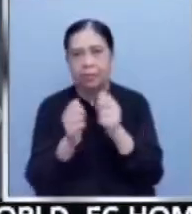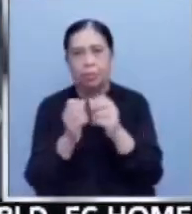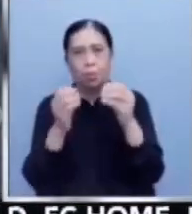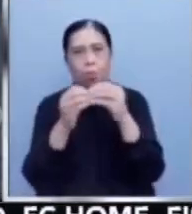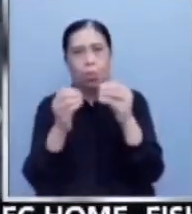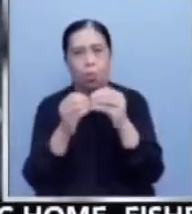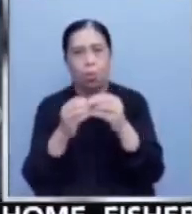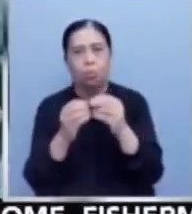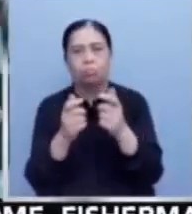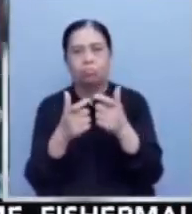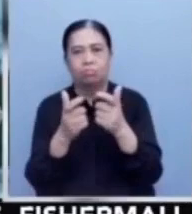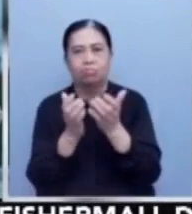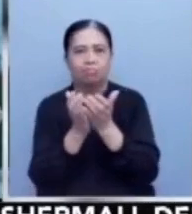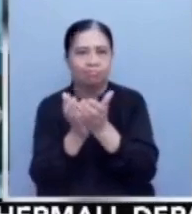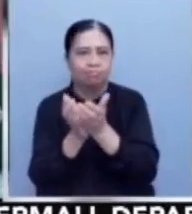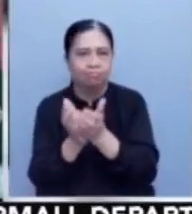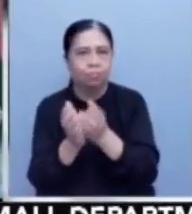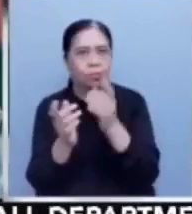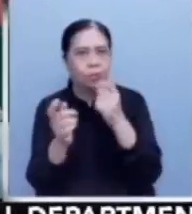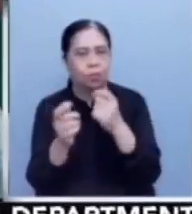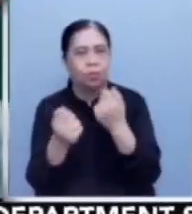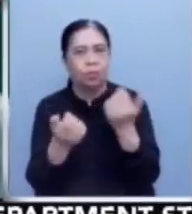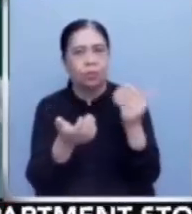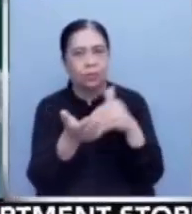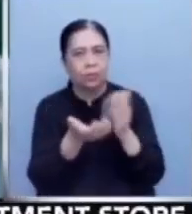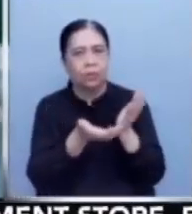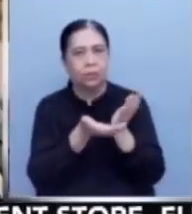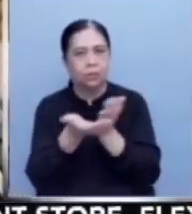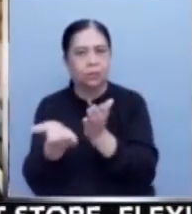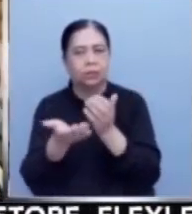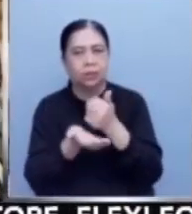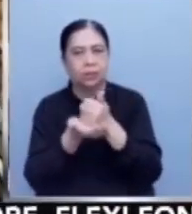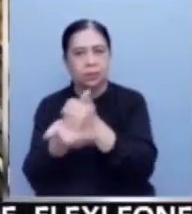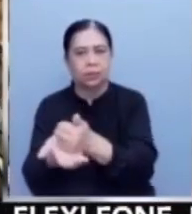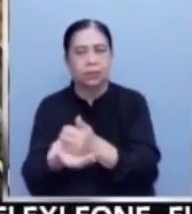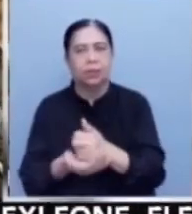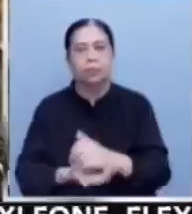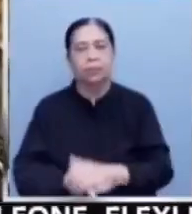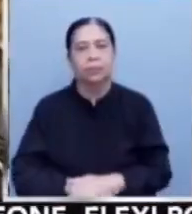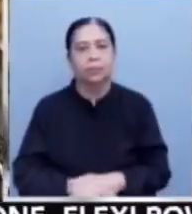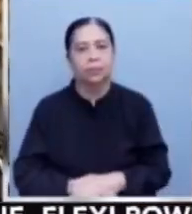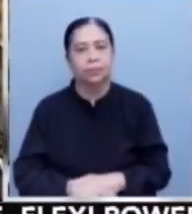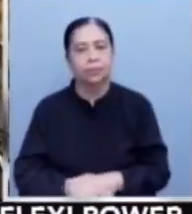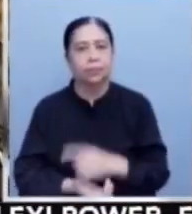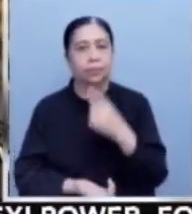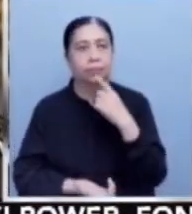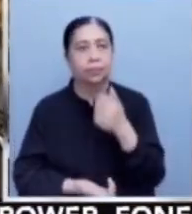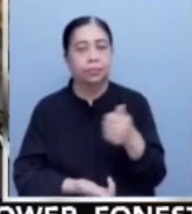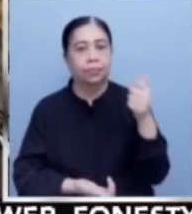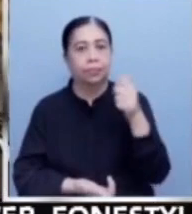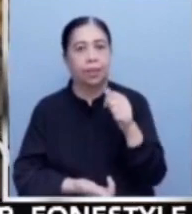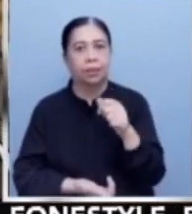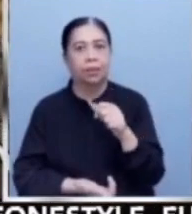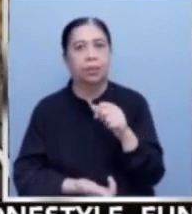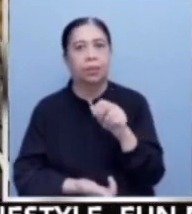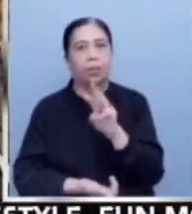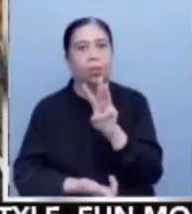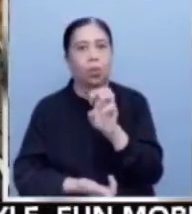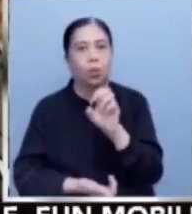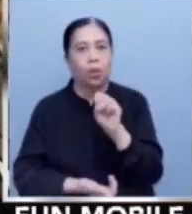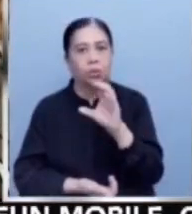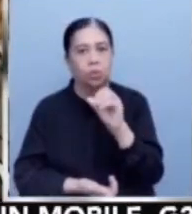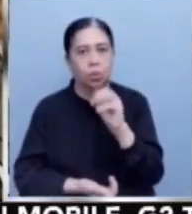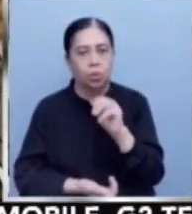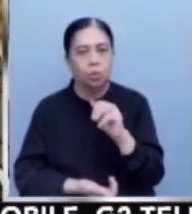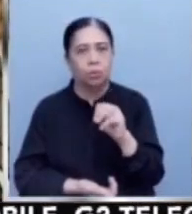ng Pilipinas para sa mga resupply mission. Sabi nga ni ng commander ng Westcom na si Vice